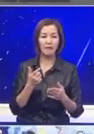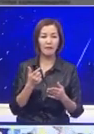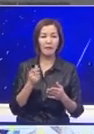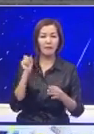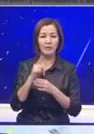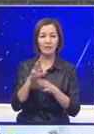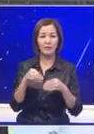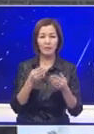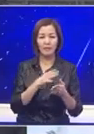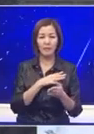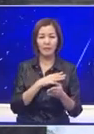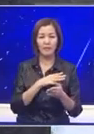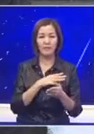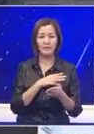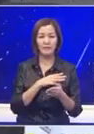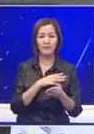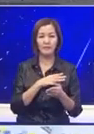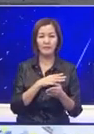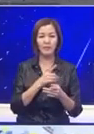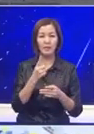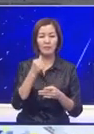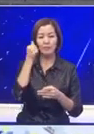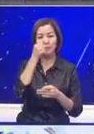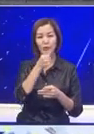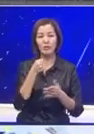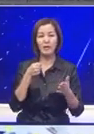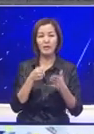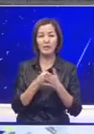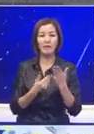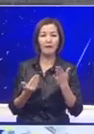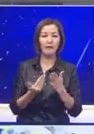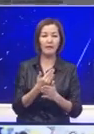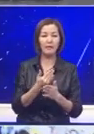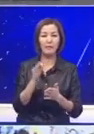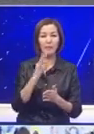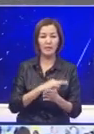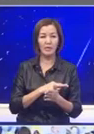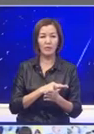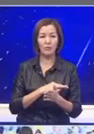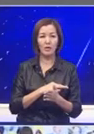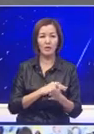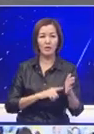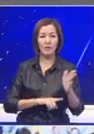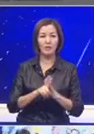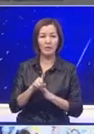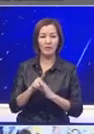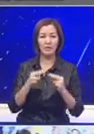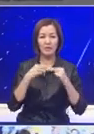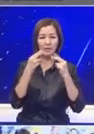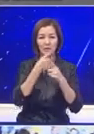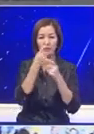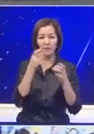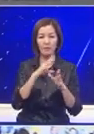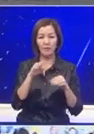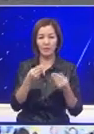нұсқамалар бердік. Бұл нұсқамалар бір жылға дейін қайтадан жерді пайдалануға кірісу жөнінде біз жаңа ескертпе беріп отырмыз бұл